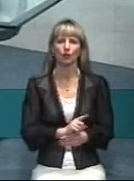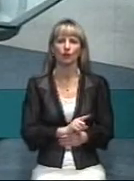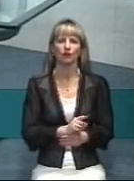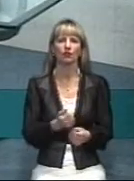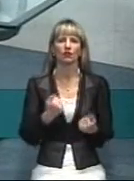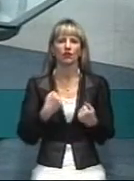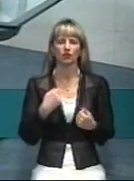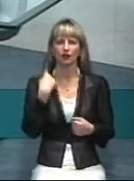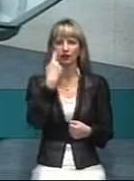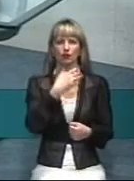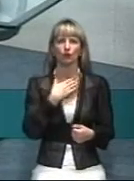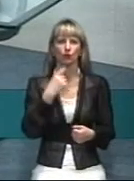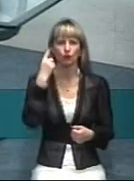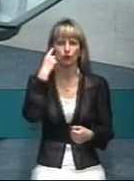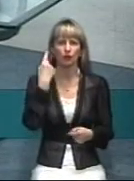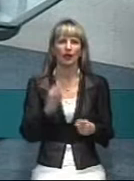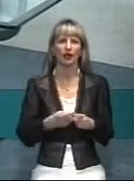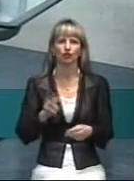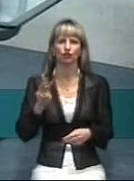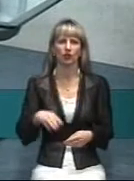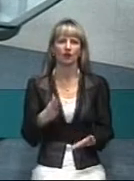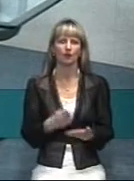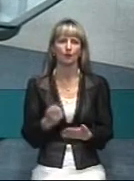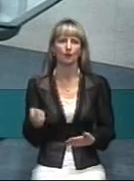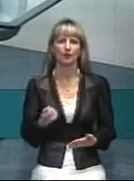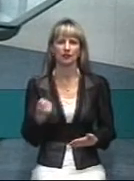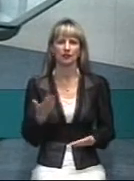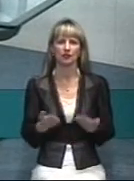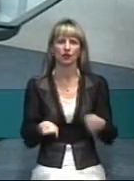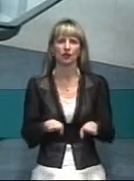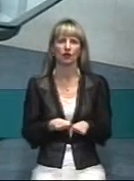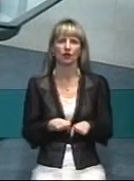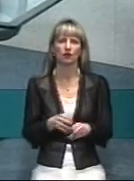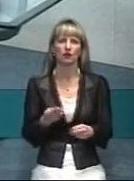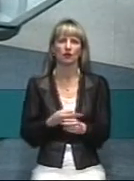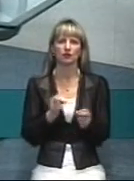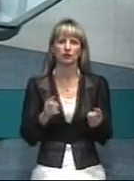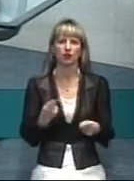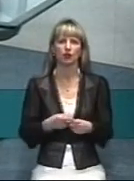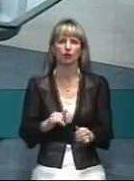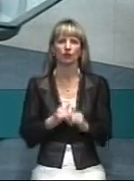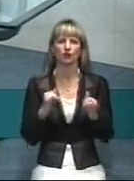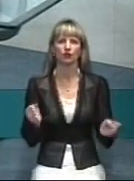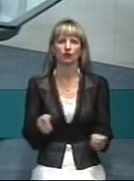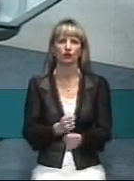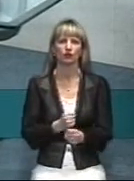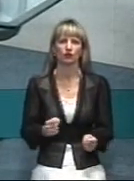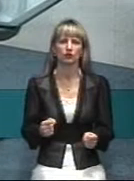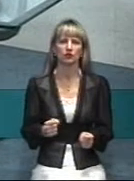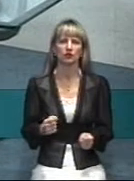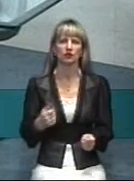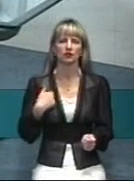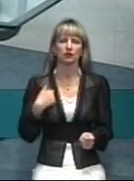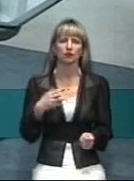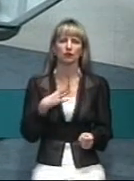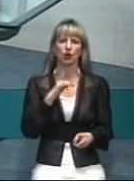на особисто мою думку, ці штрафи є мізерними, якщо порівнювати з тою небезпекою, яка несе перевищення швидкості. Як було